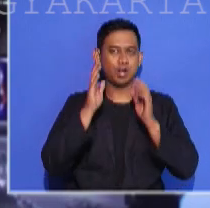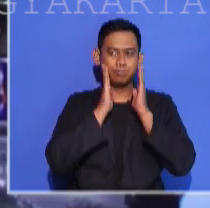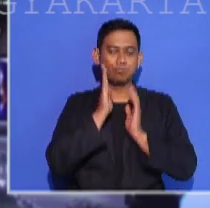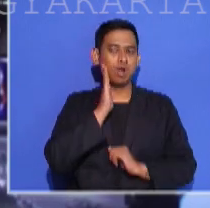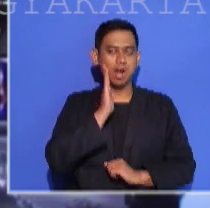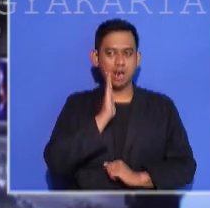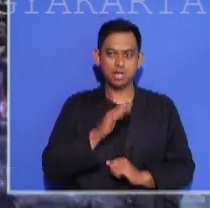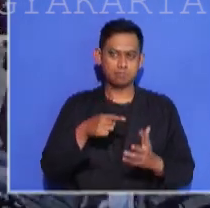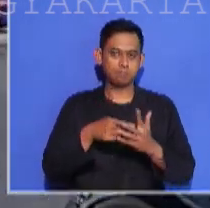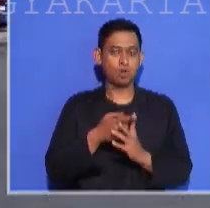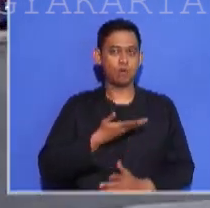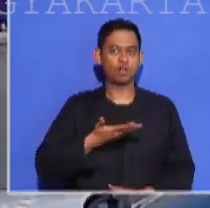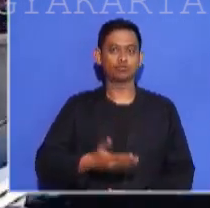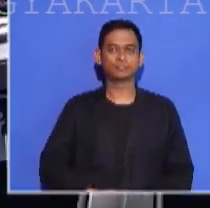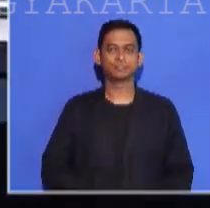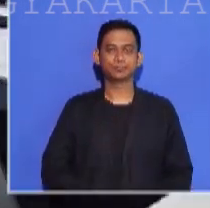Pilkada mendatang.